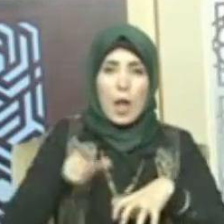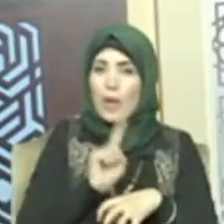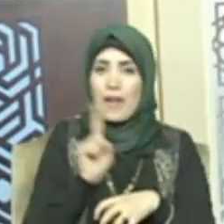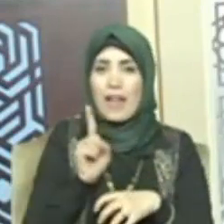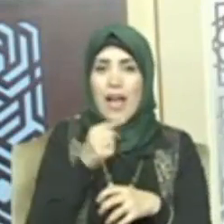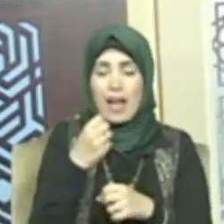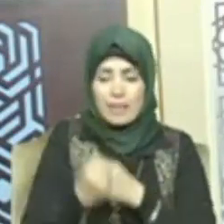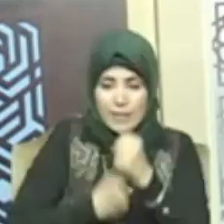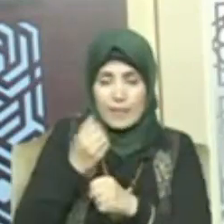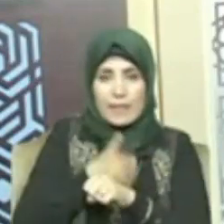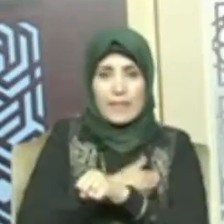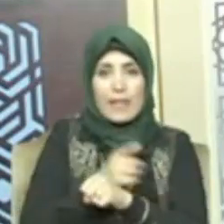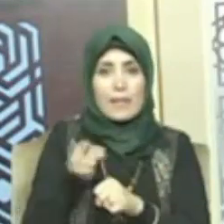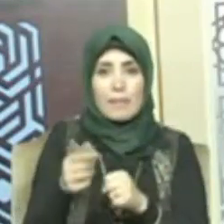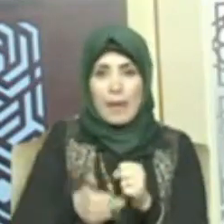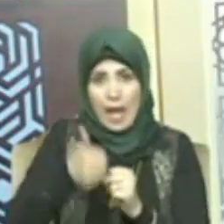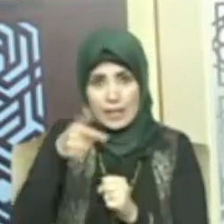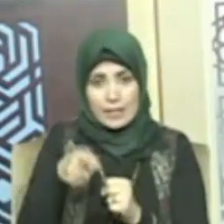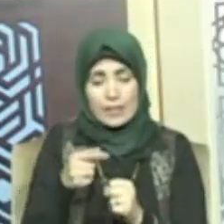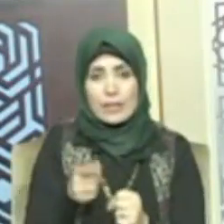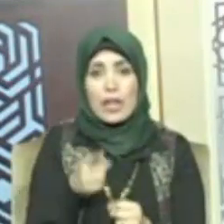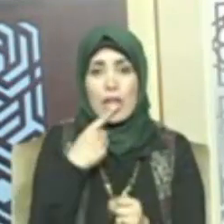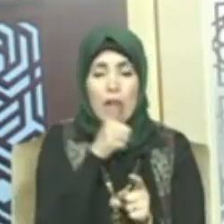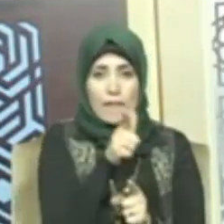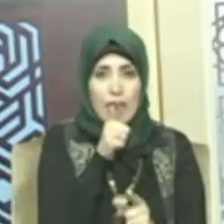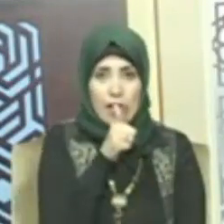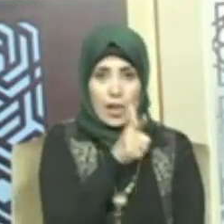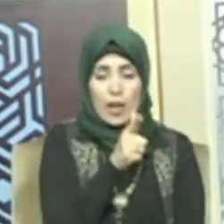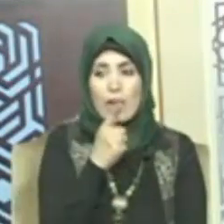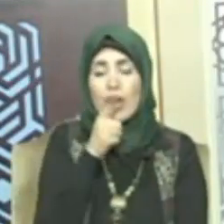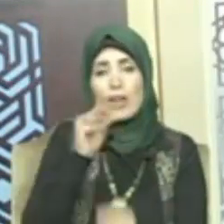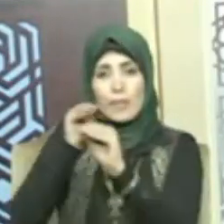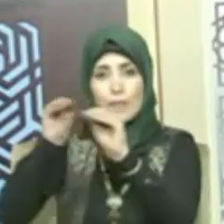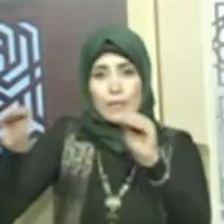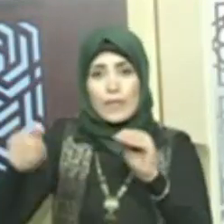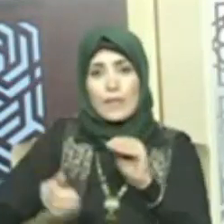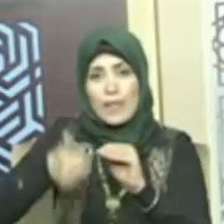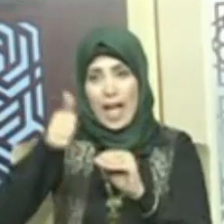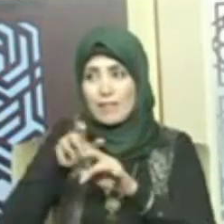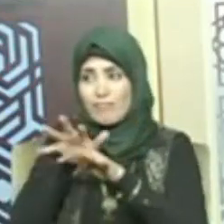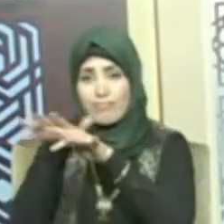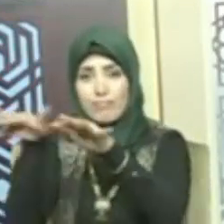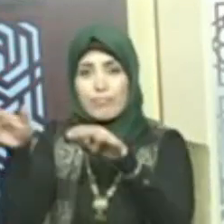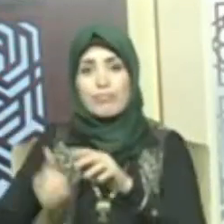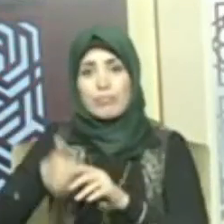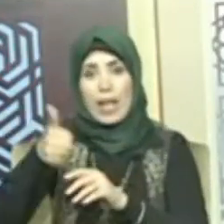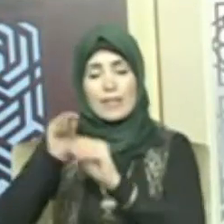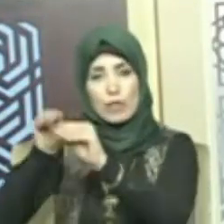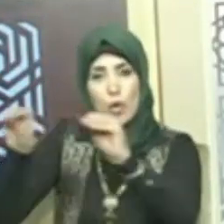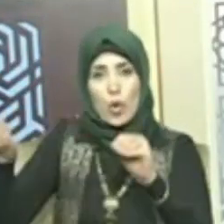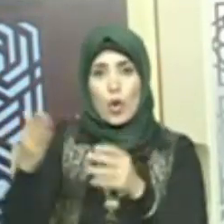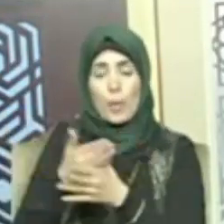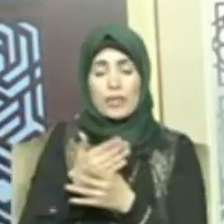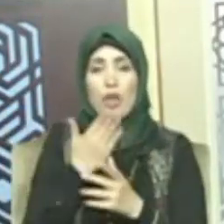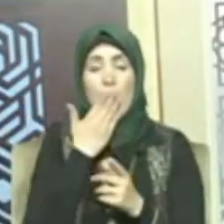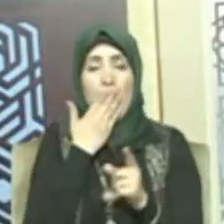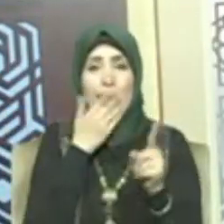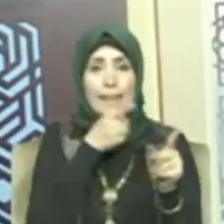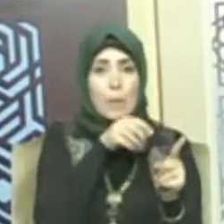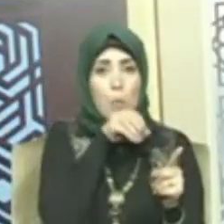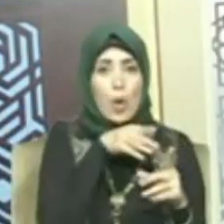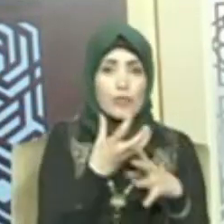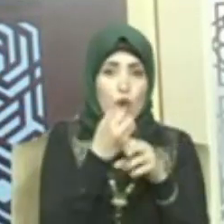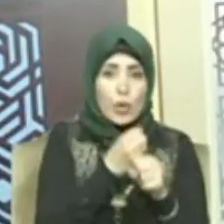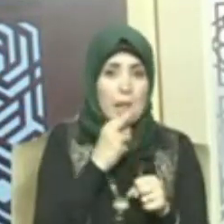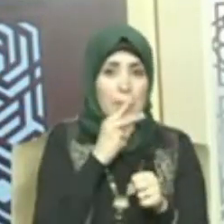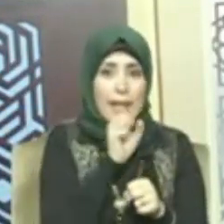بهذا الحديث تأسما أن يكتم شيئا سمعه من سيدنا رسول الله صلى الله عليه وسلم.